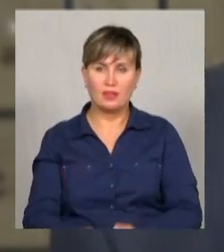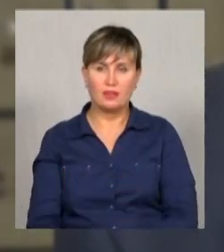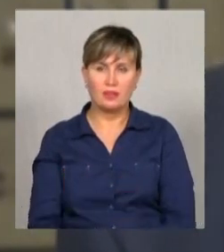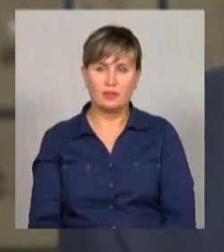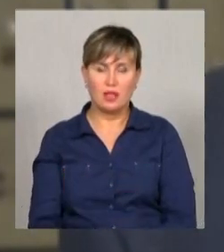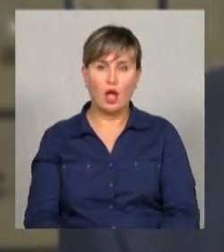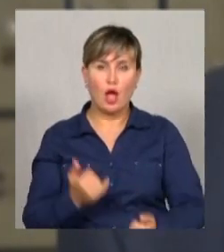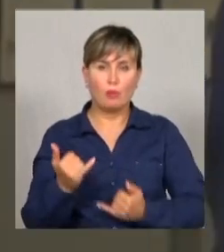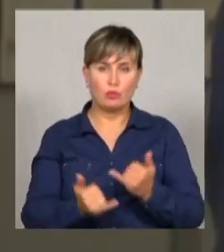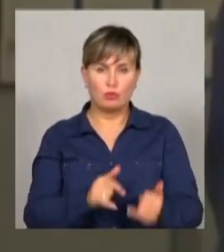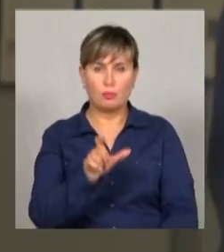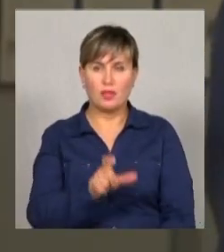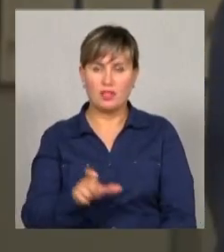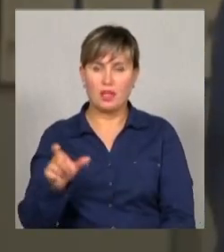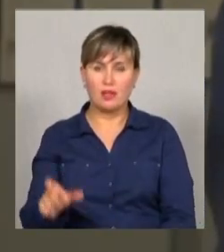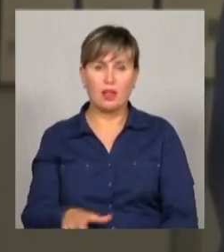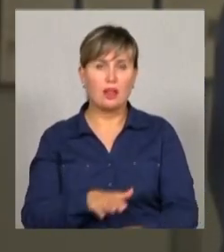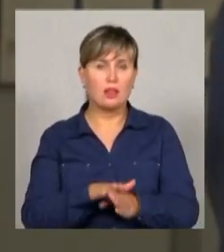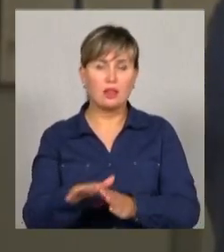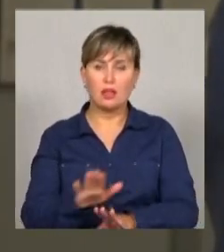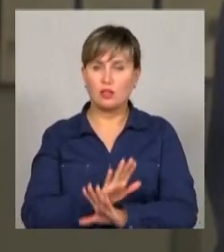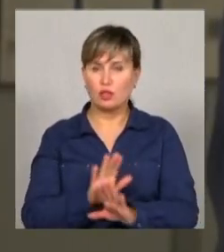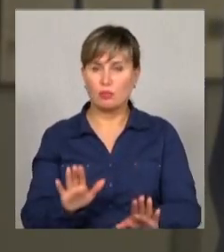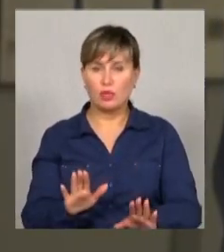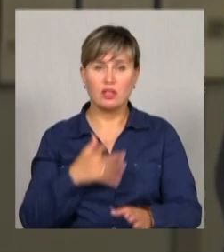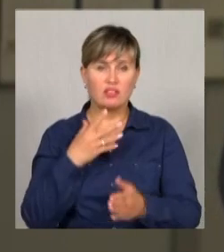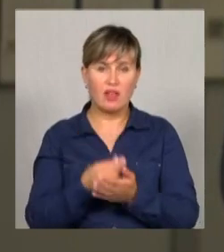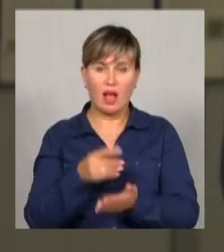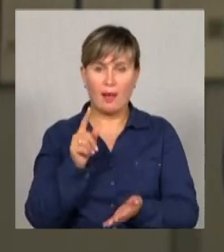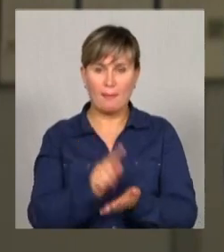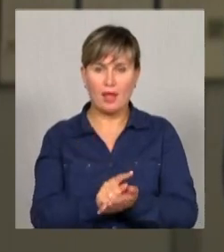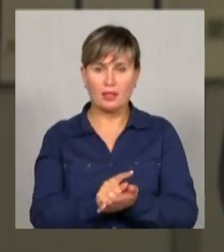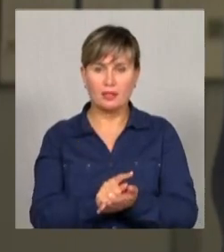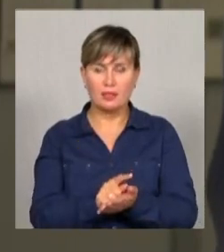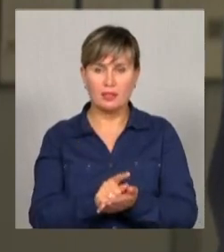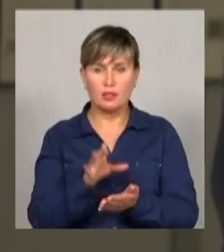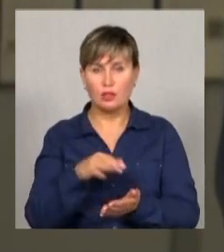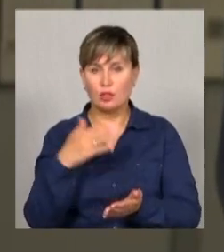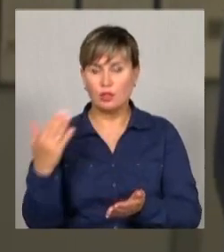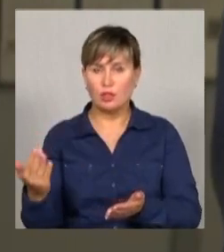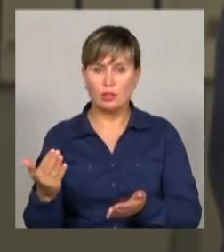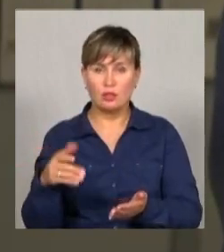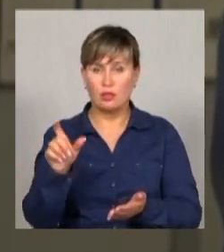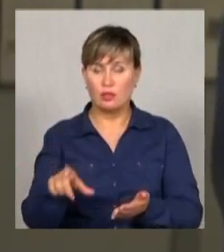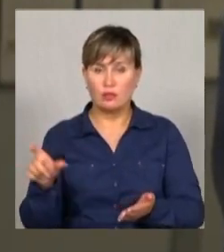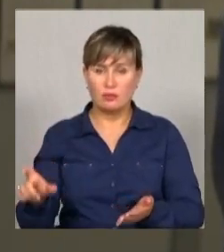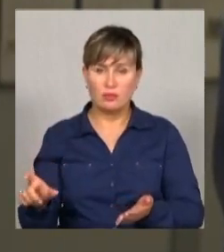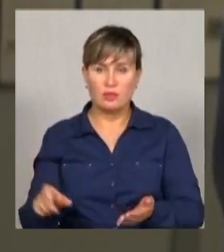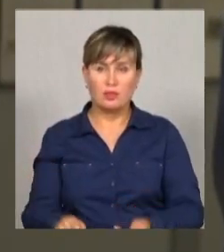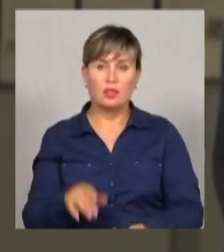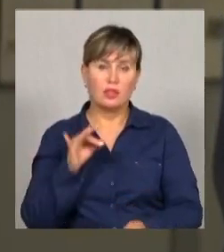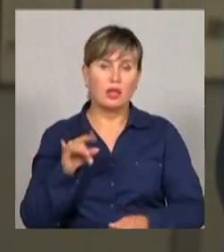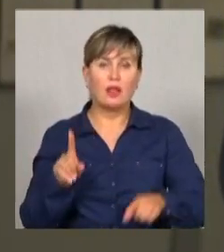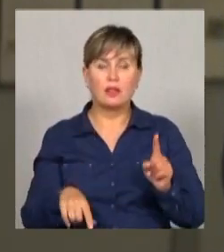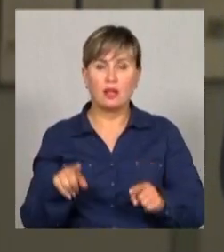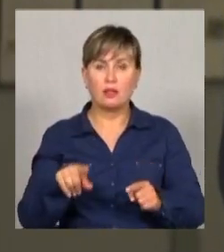уровень обслуживающего персонала. Несоблюдение, они своих обязанностей вот со стороны стропольщиков и порой